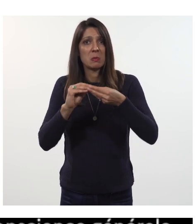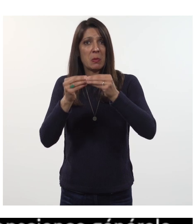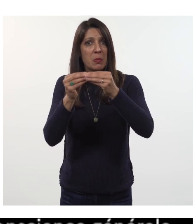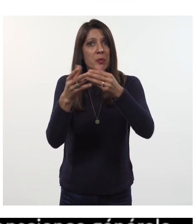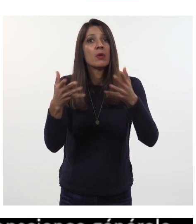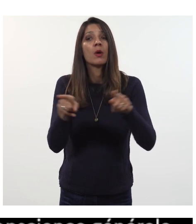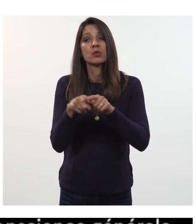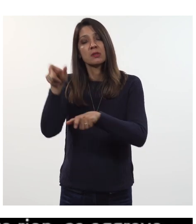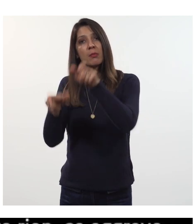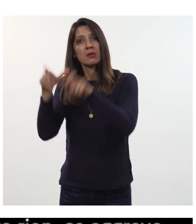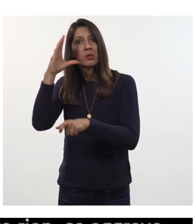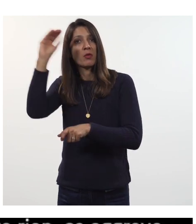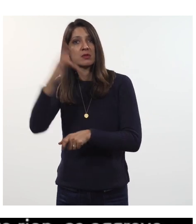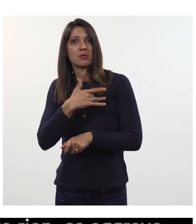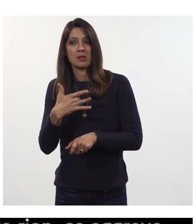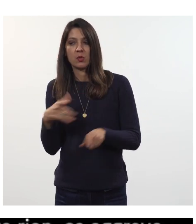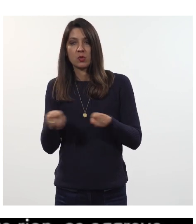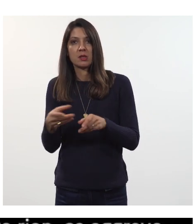les professionnels qui les prennent en charge.